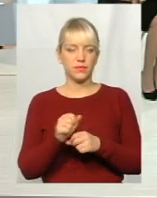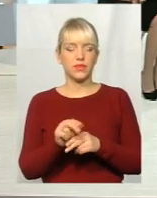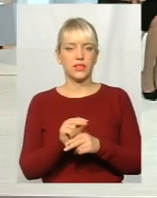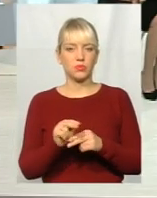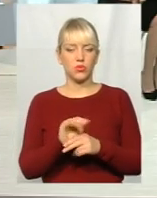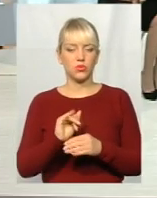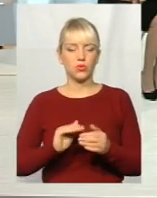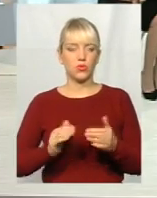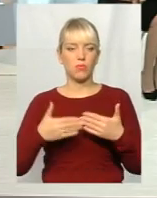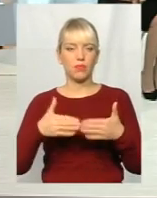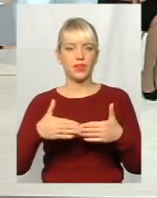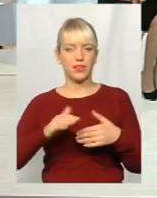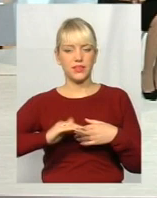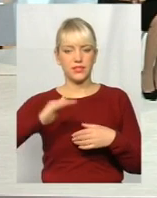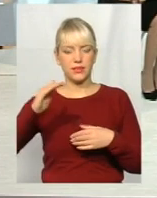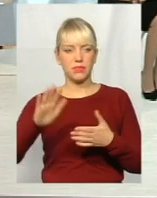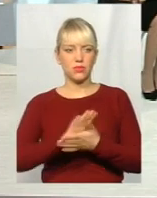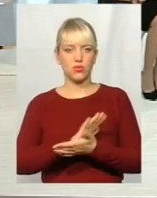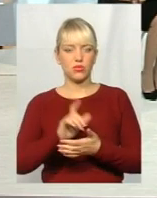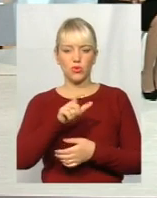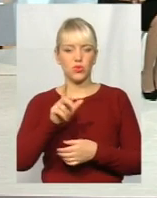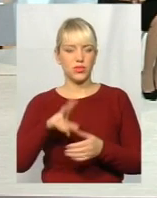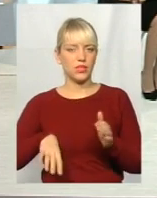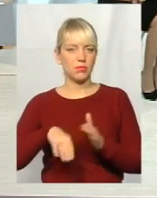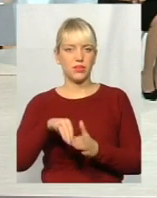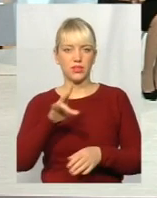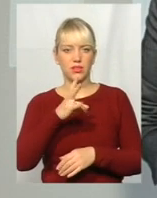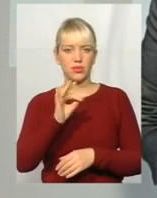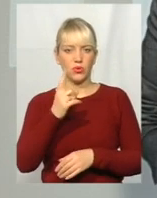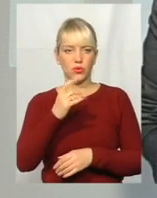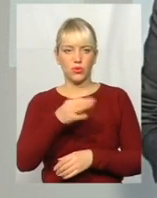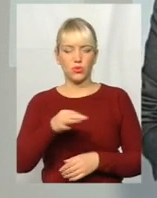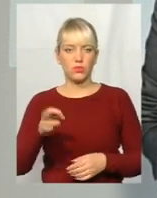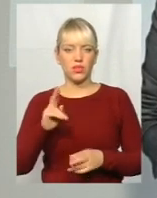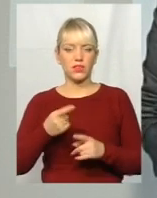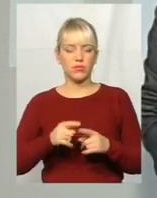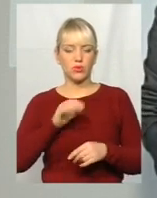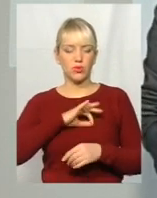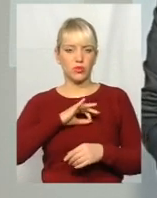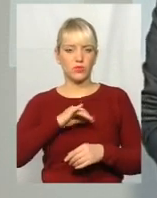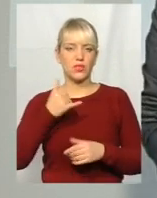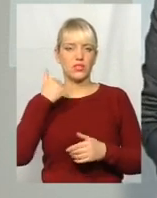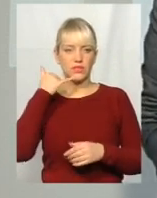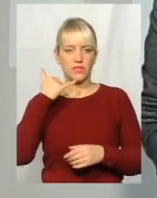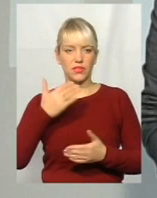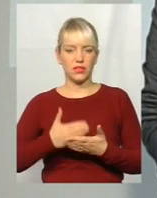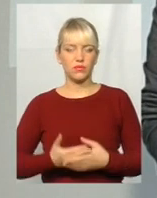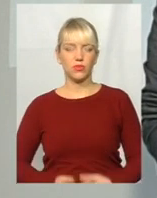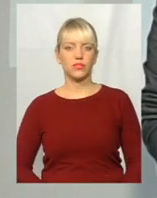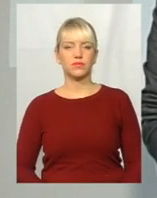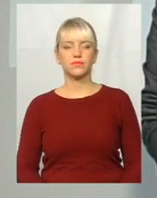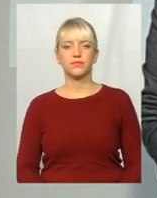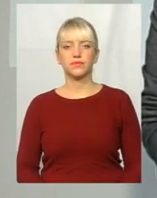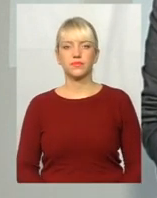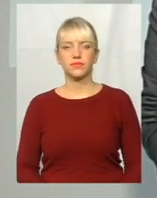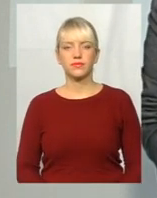ремонт у під'їзді безкоштовно. Люди не заплатили ні копійки. А як цим скористатися, ми зараз поговоримо, а на зв'язку у нас є глядач. Давайте послухаємо його питання.